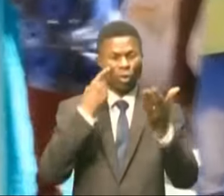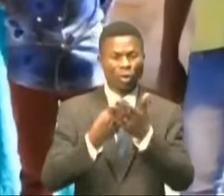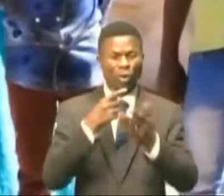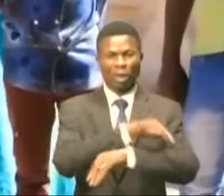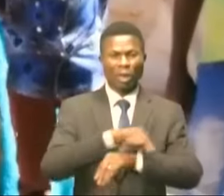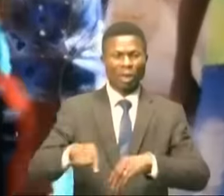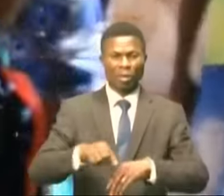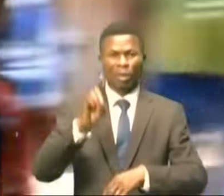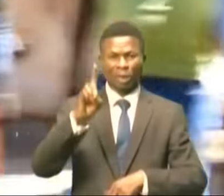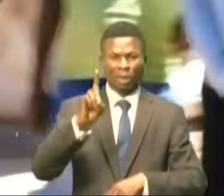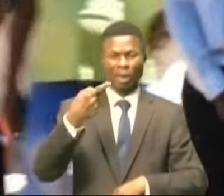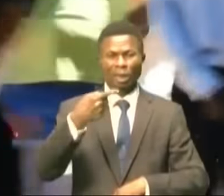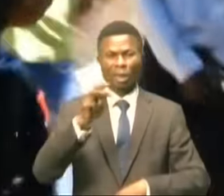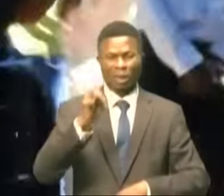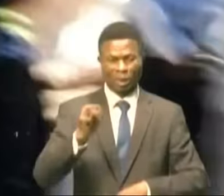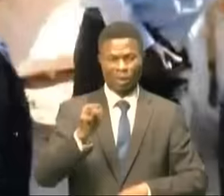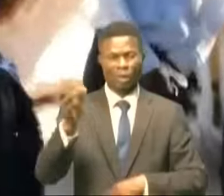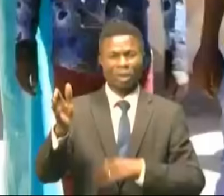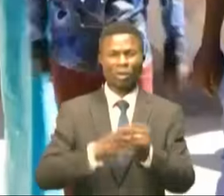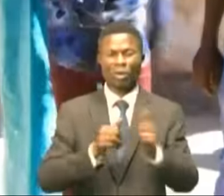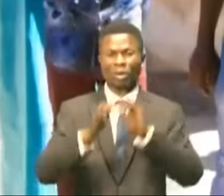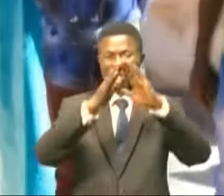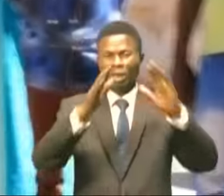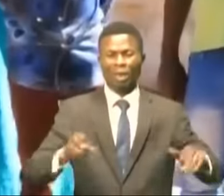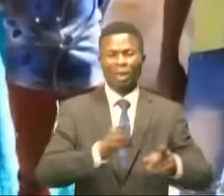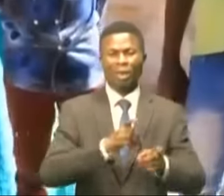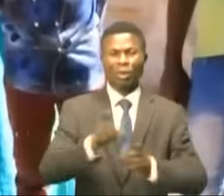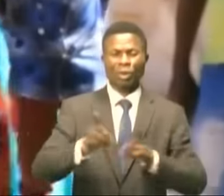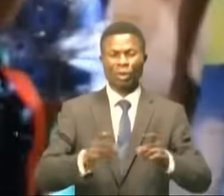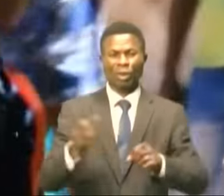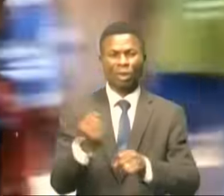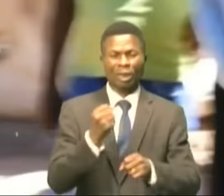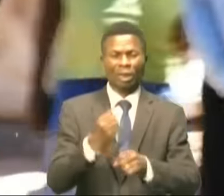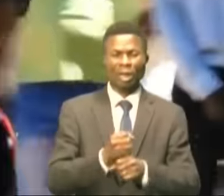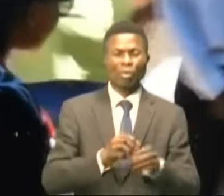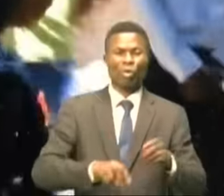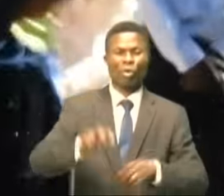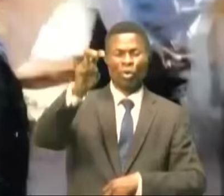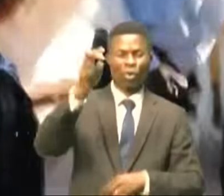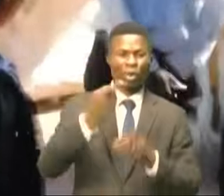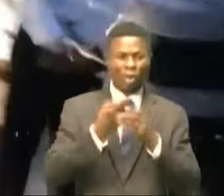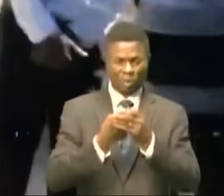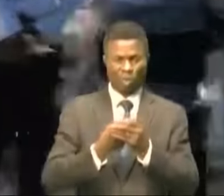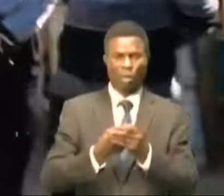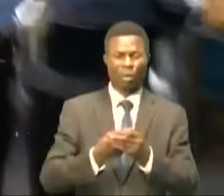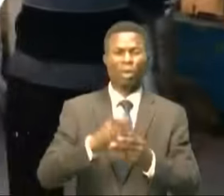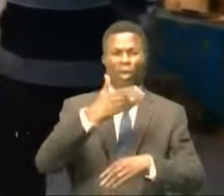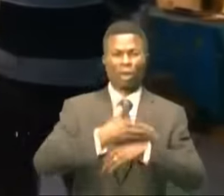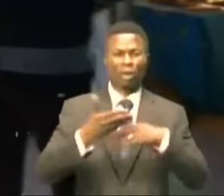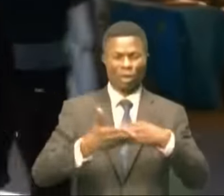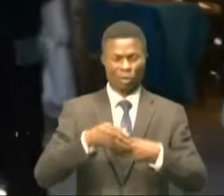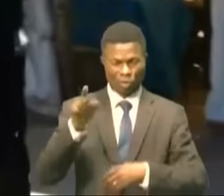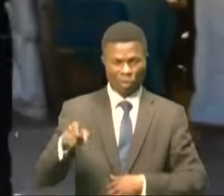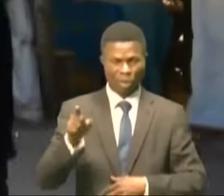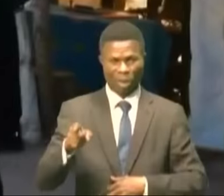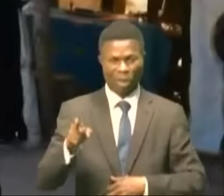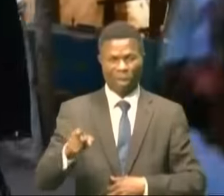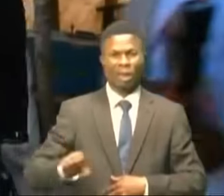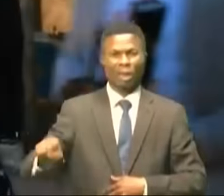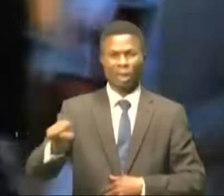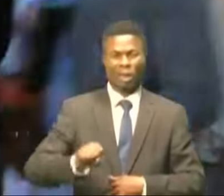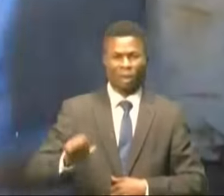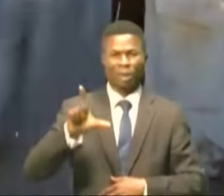de la DGM. En tant qu'émère, un bâtiment administratif des services des migrations va bientôt voir le jour dans cette partie du secteur des